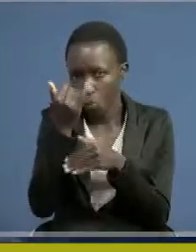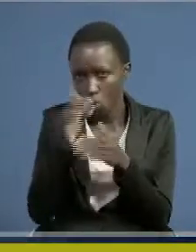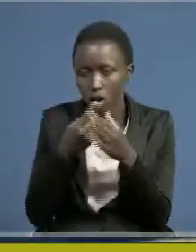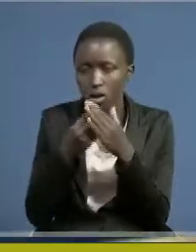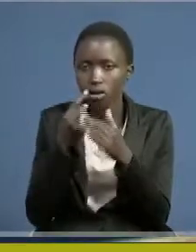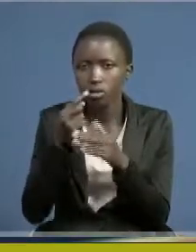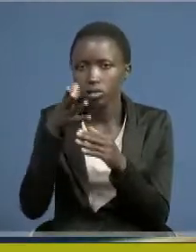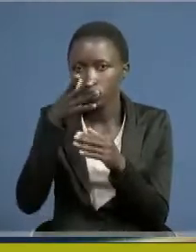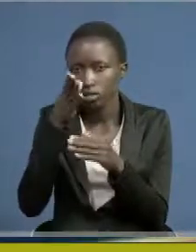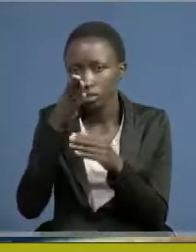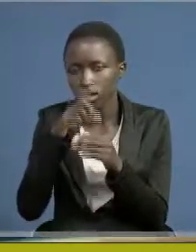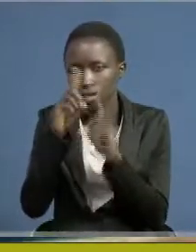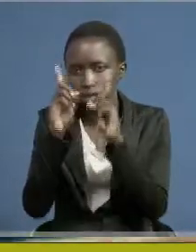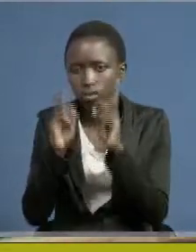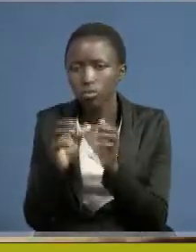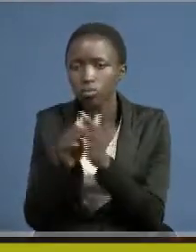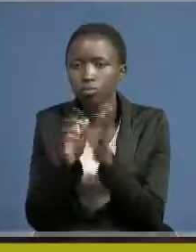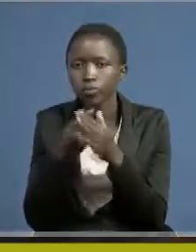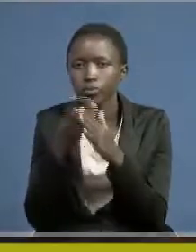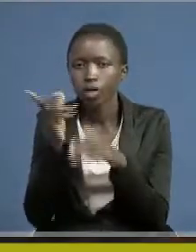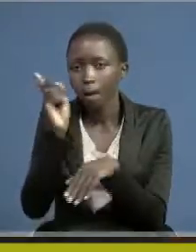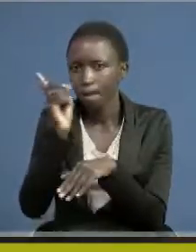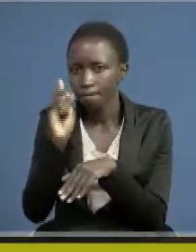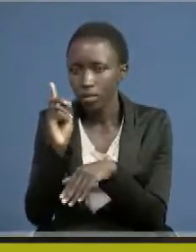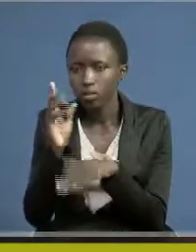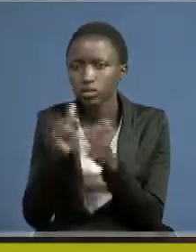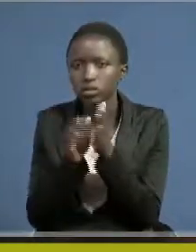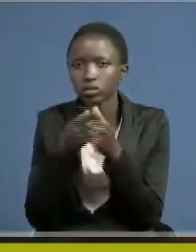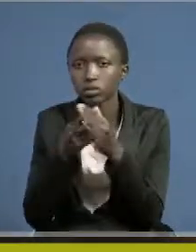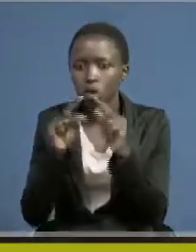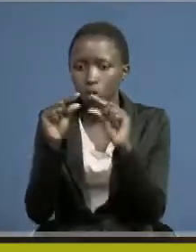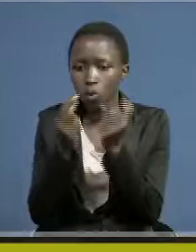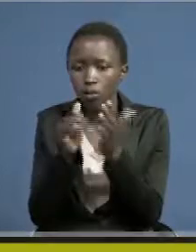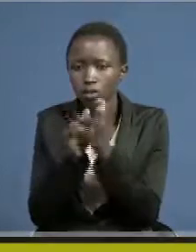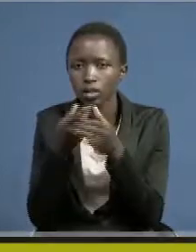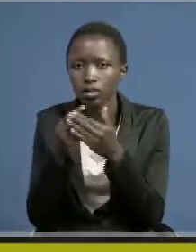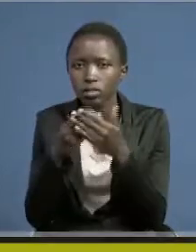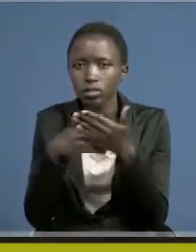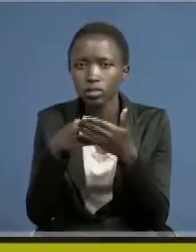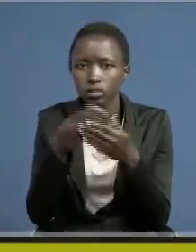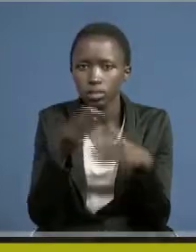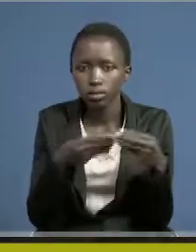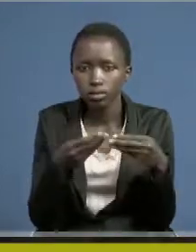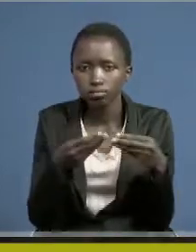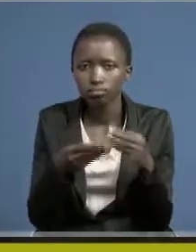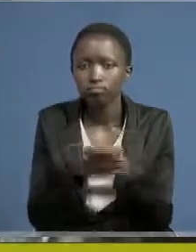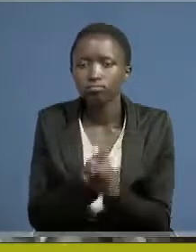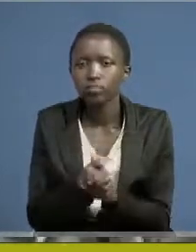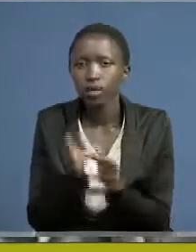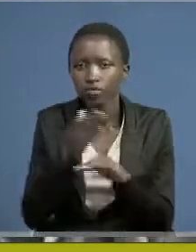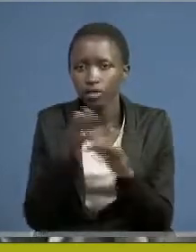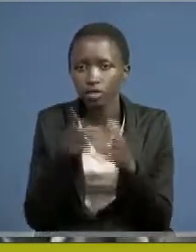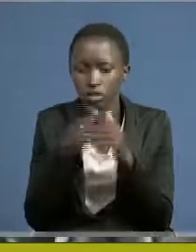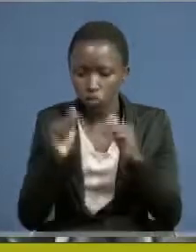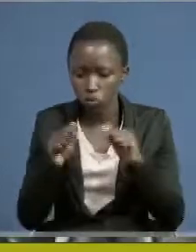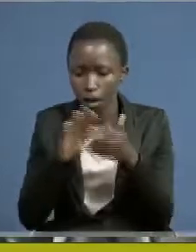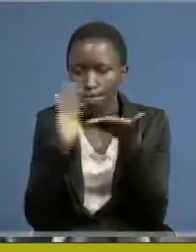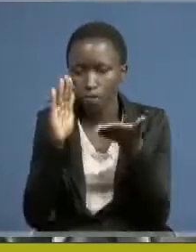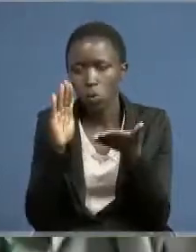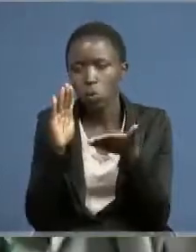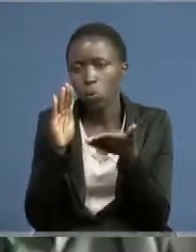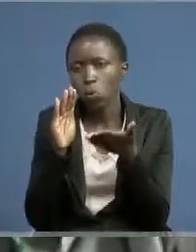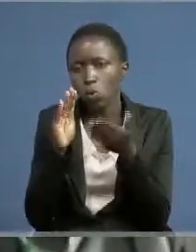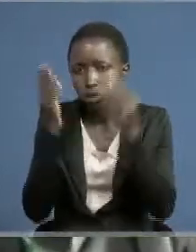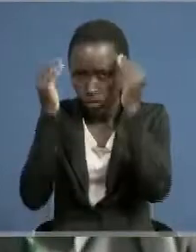ya udanganyifu wa mitihani. Aidha, wizara hiyo imetambua makundi yanayouza mitihani bandia. Hivi leo zaidi ya